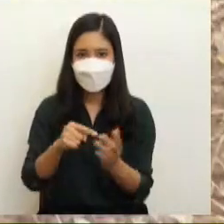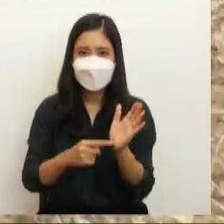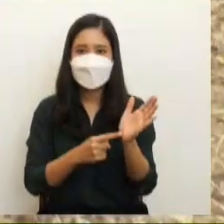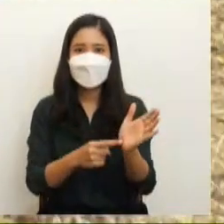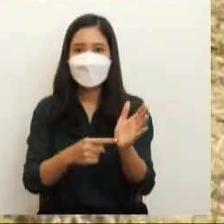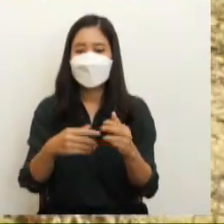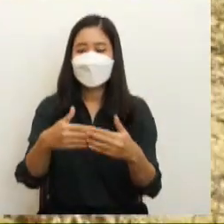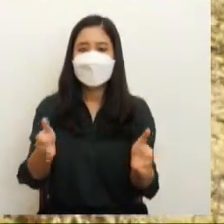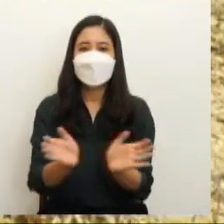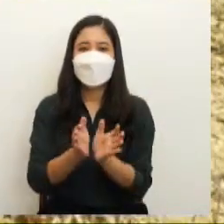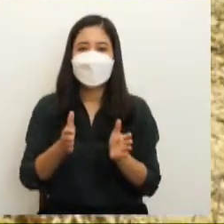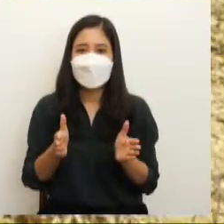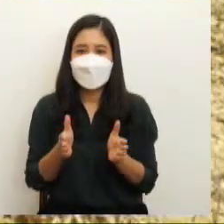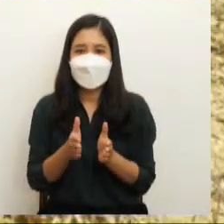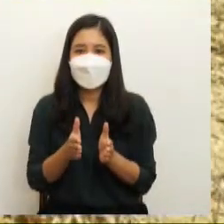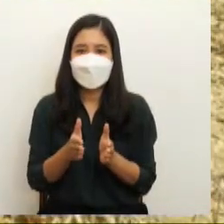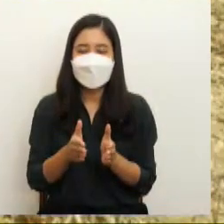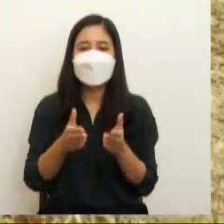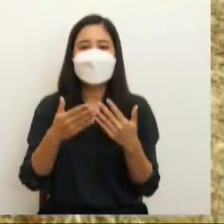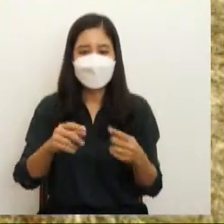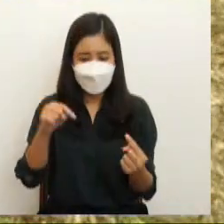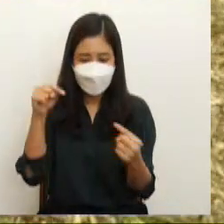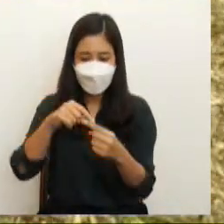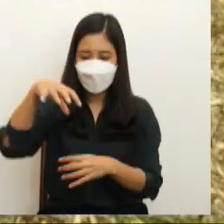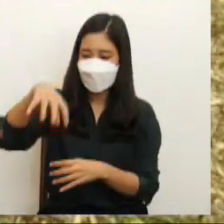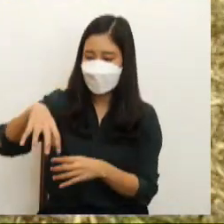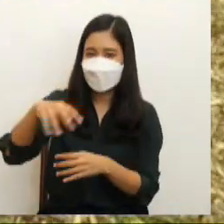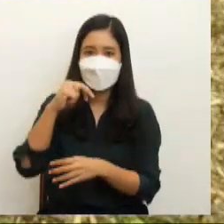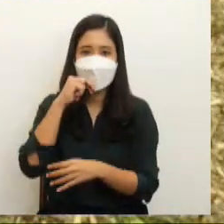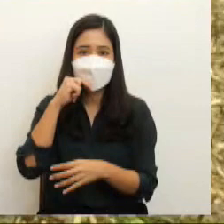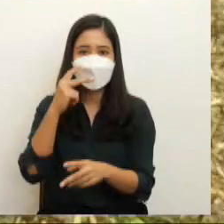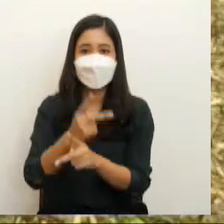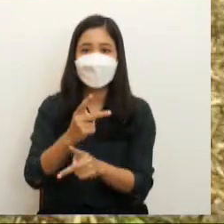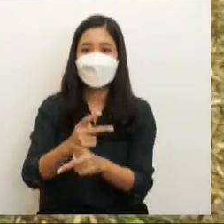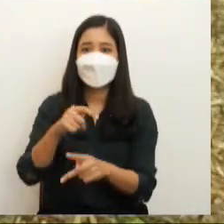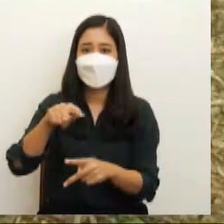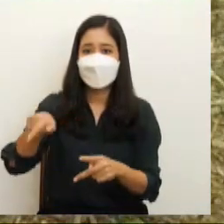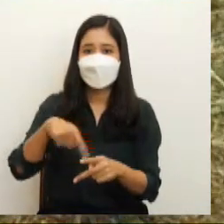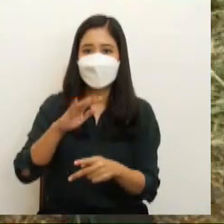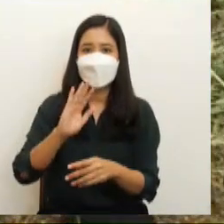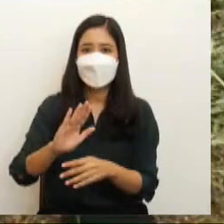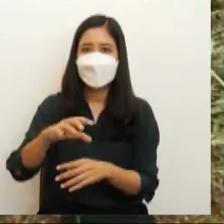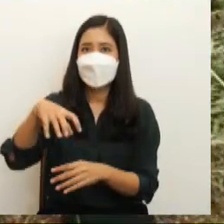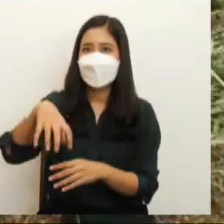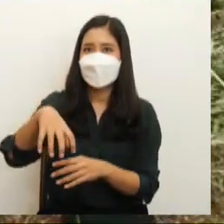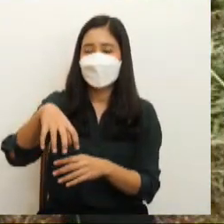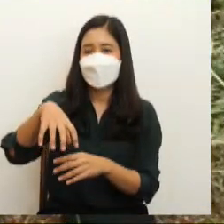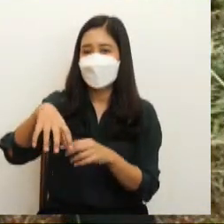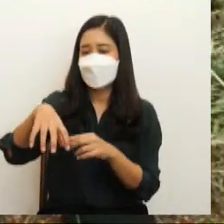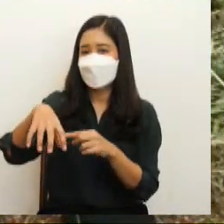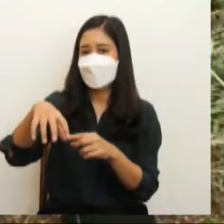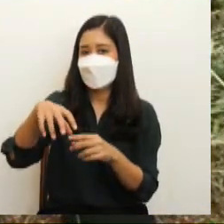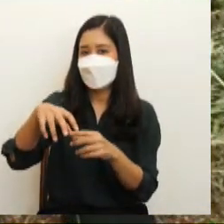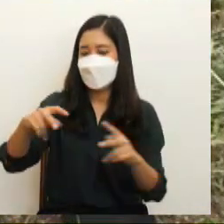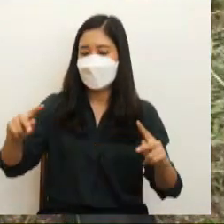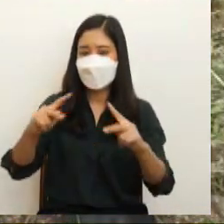เก็บน้ำขนาดเล็กโดยโครงการชลประทานลำปางสำนักงานชลประทานที่2กรมชลประทานกระทรวงเกษตรและส